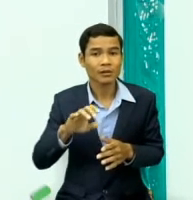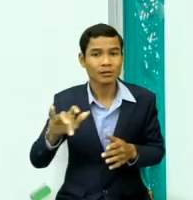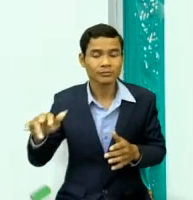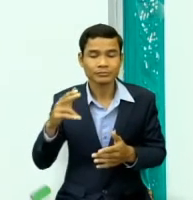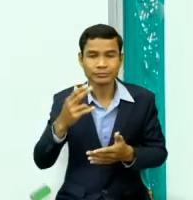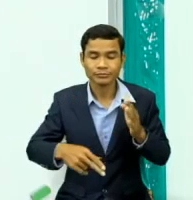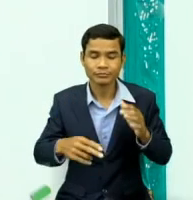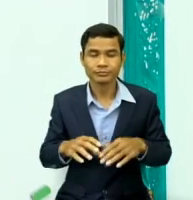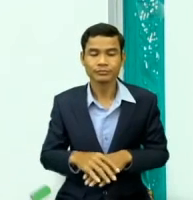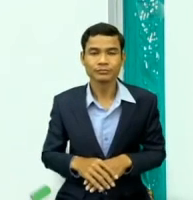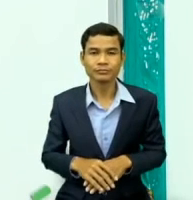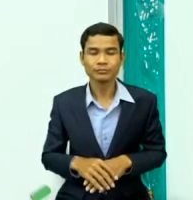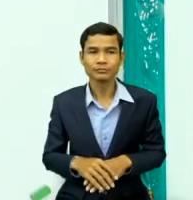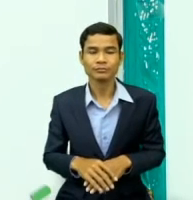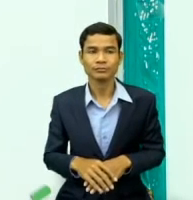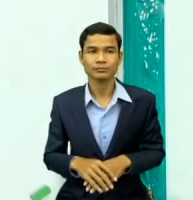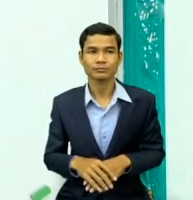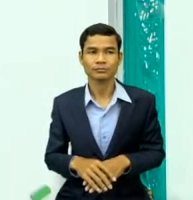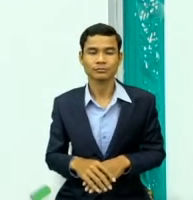rơ nhảy